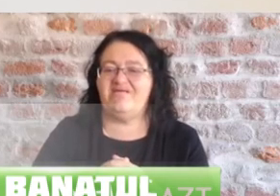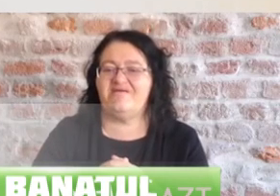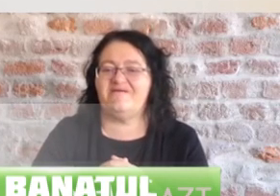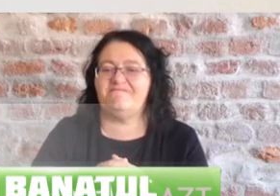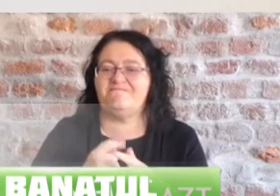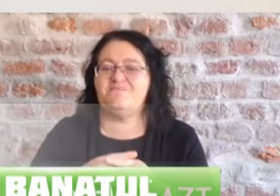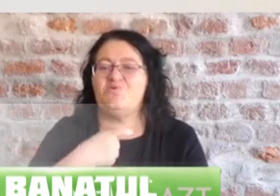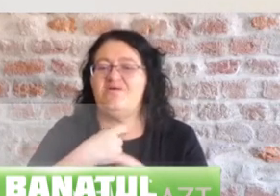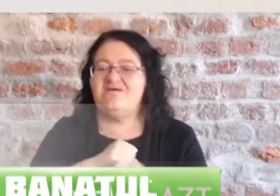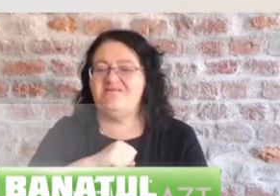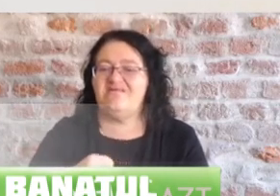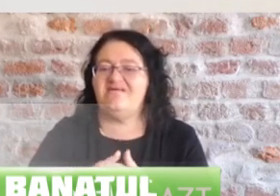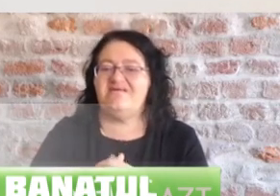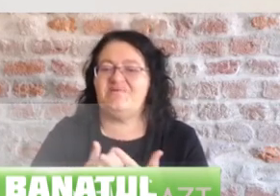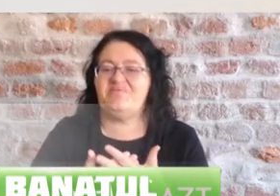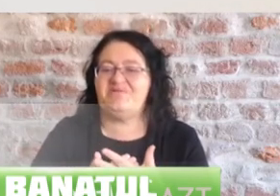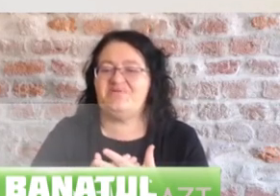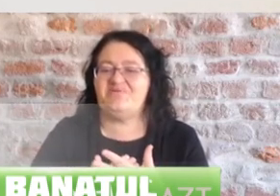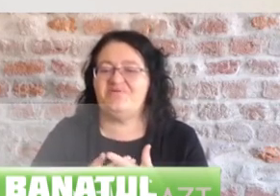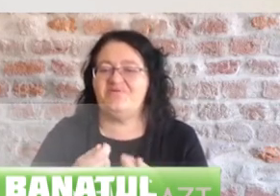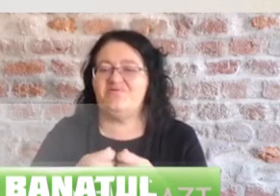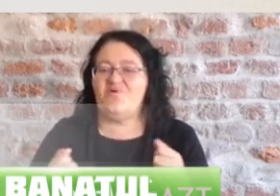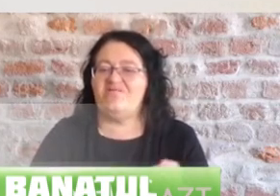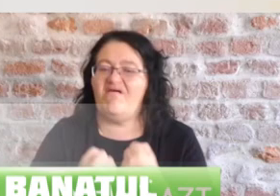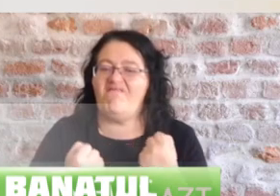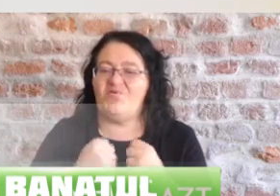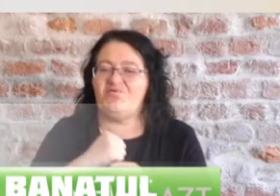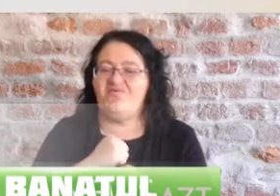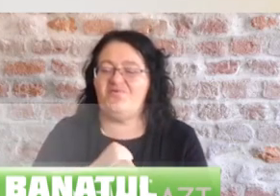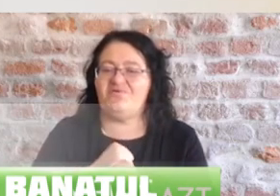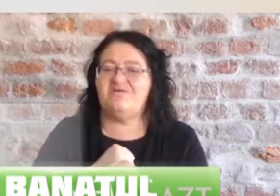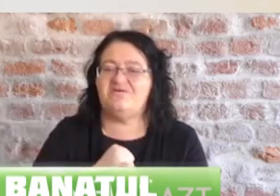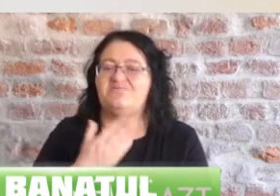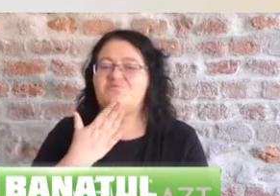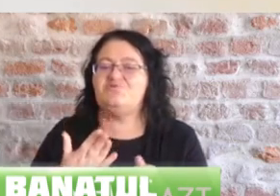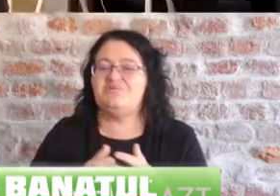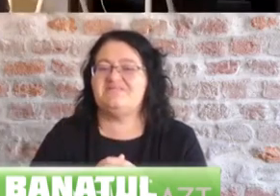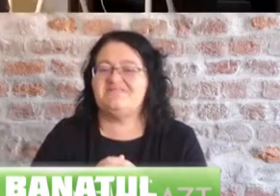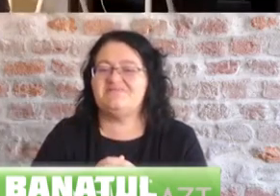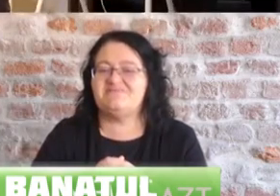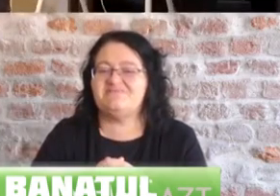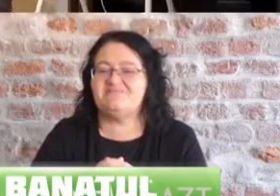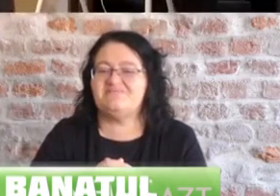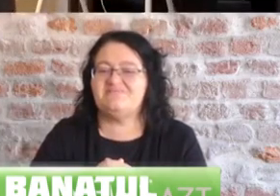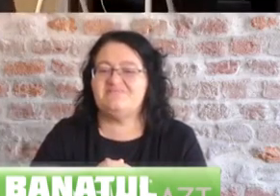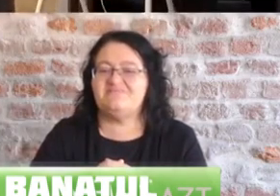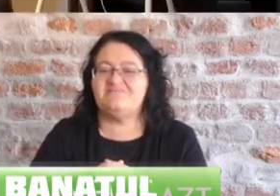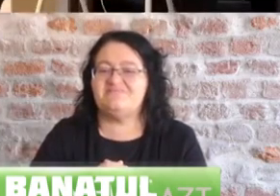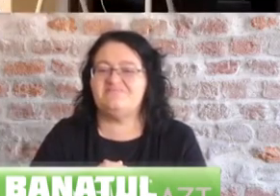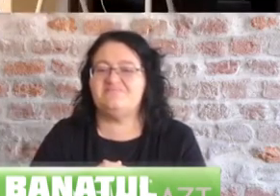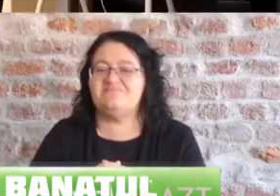cu glas tare pentru foarte, foarte bună colaborare. Și eu mulțumesc.